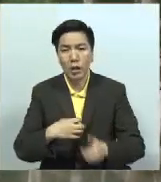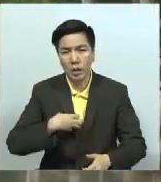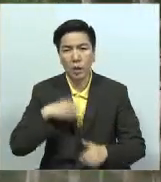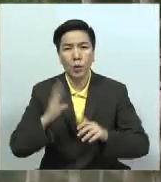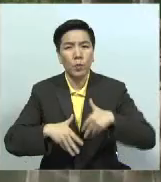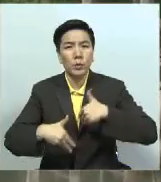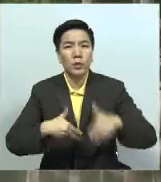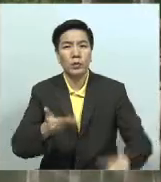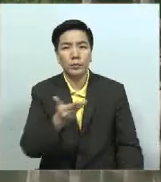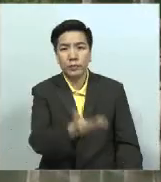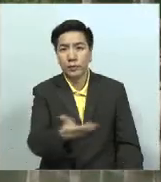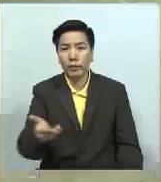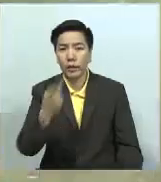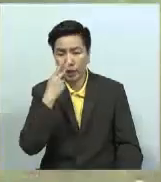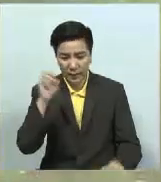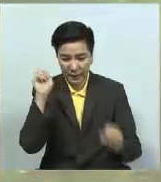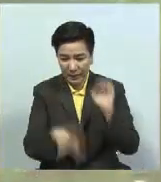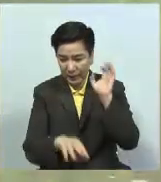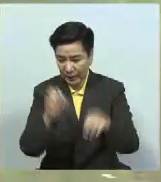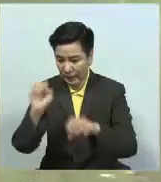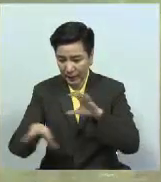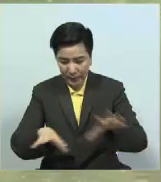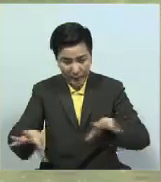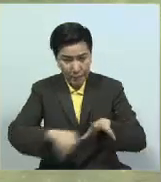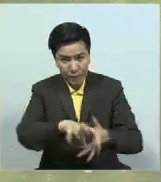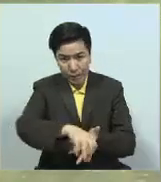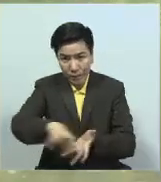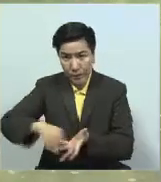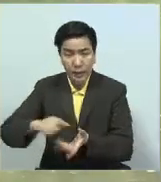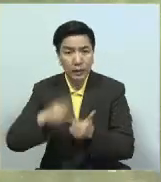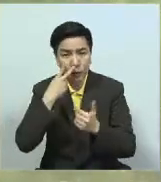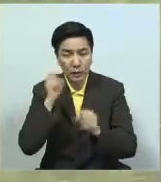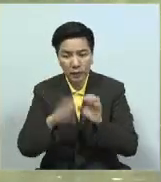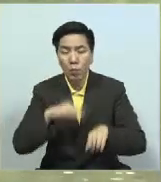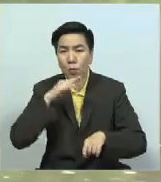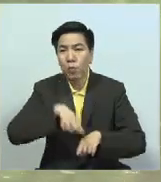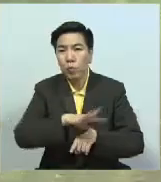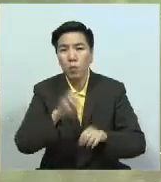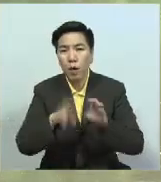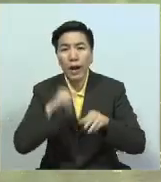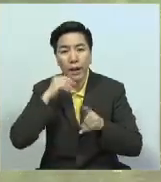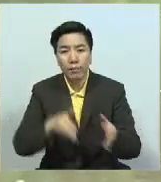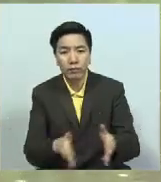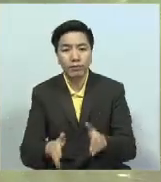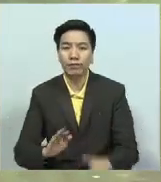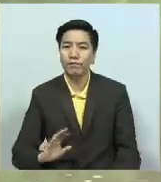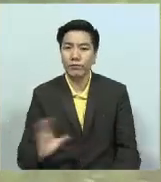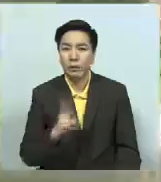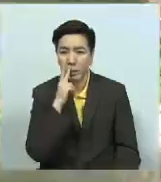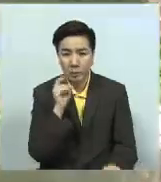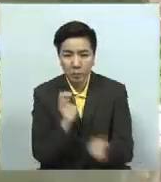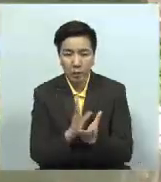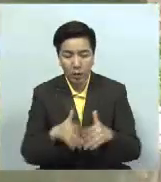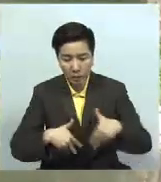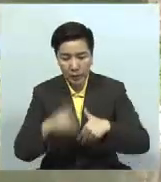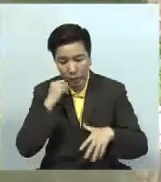ให้ประชาชนเนี่ยช่วยการเก็บขยะหรือว่าทิ้งของให้เป็นที่เป็นทางเพื่อไม่ให้ขยะเหล่านั้นตกลงไปในแม่น้ำลำคลองจนส่งผลกระ